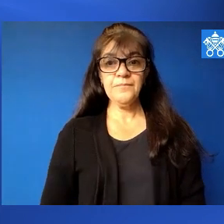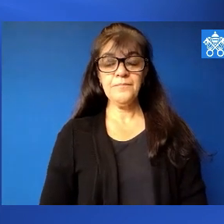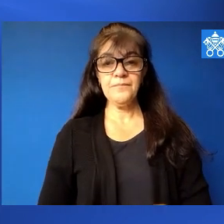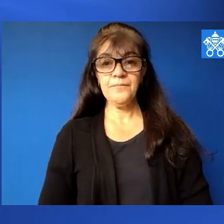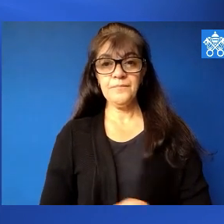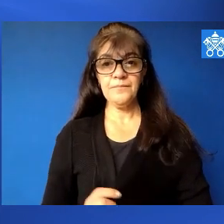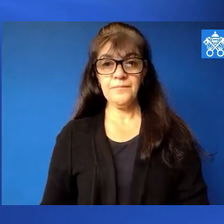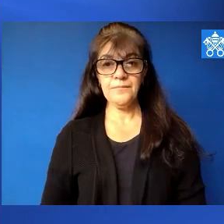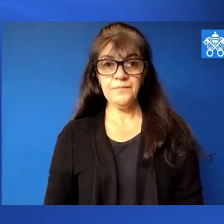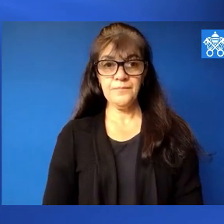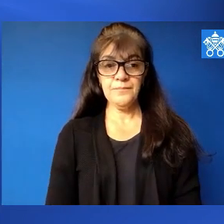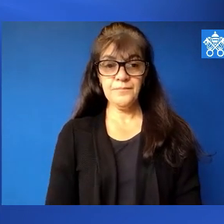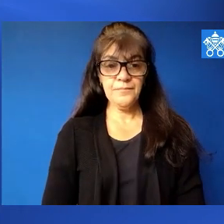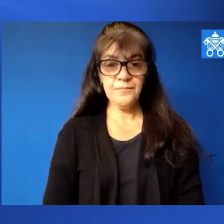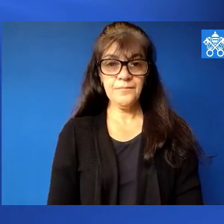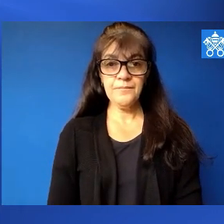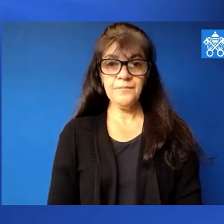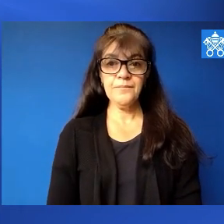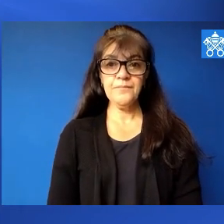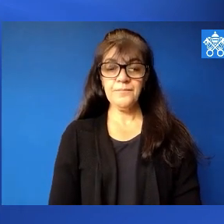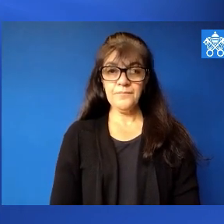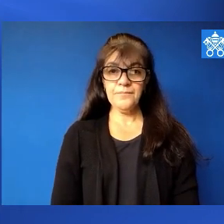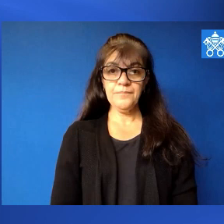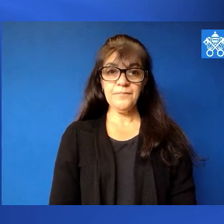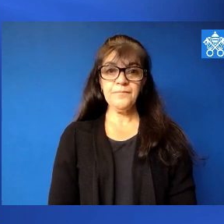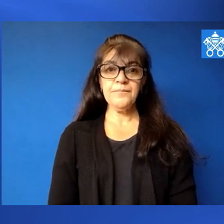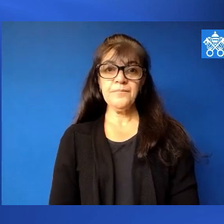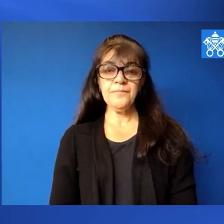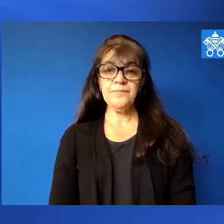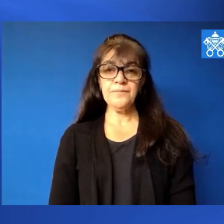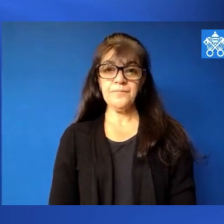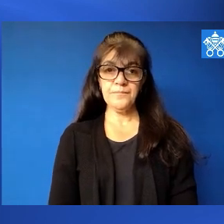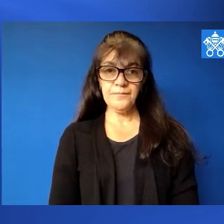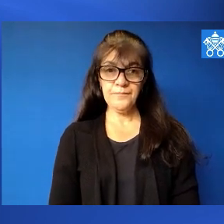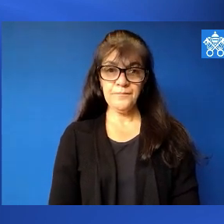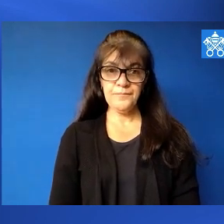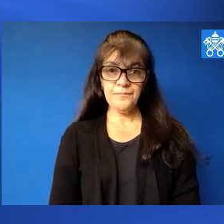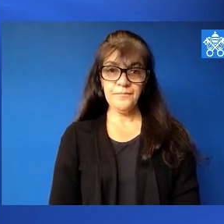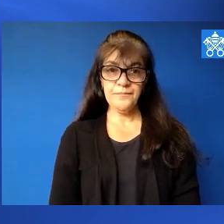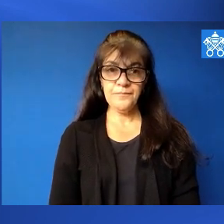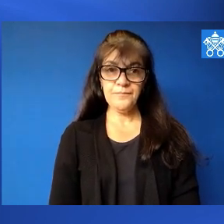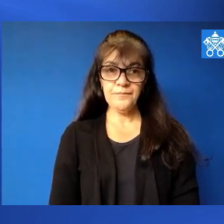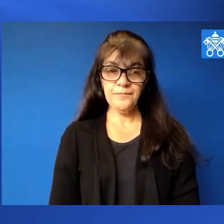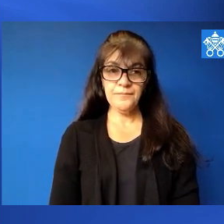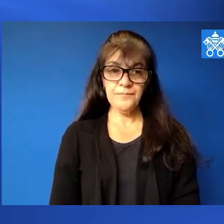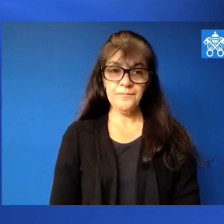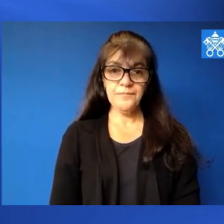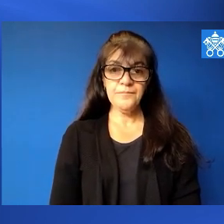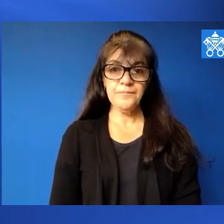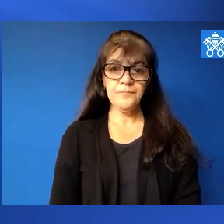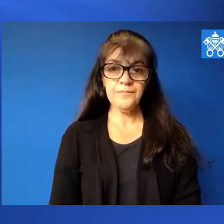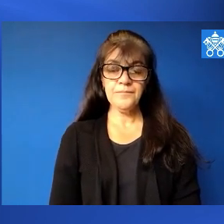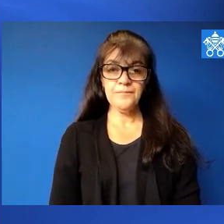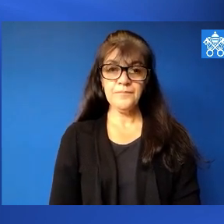أيها الأب الأقدس، يسر المؤمنين الناطقين باللغة العربية الحاضرين هنا أن يعبروا